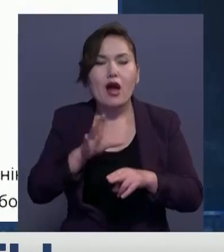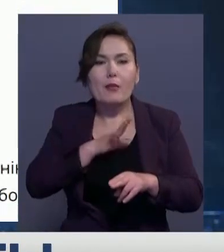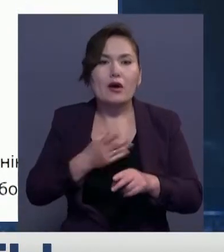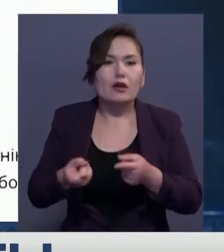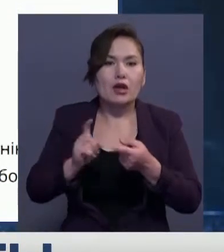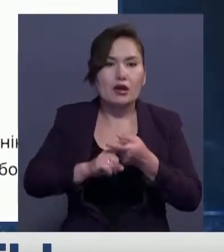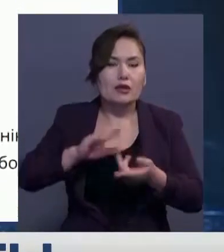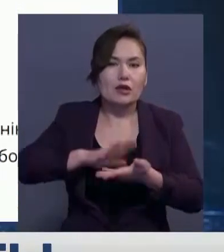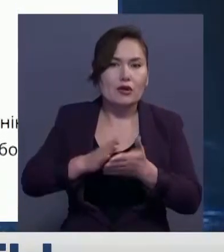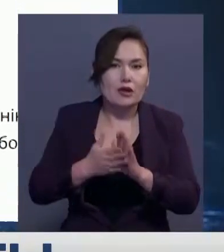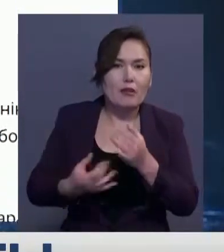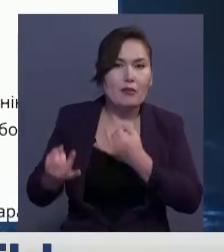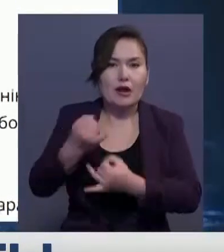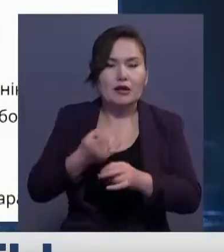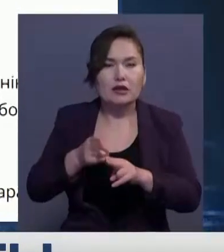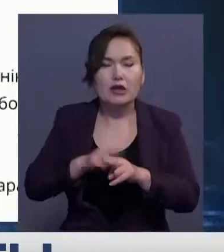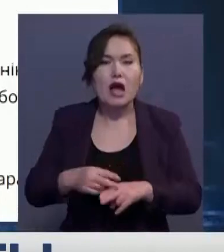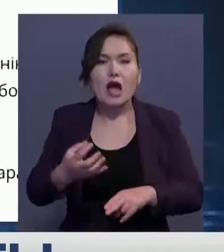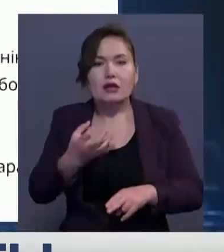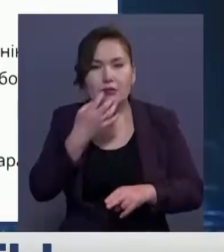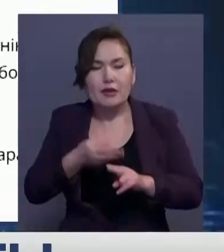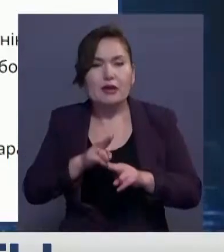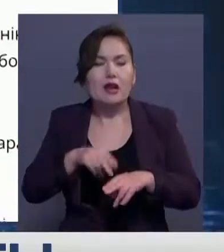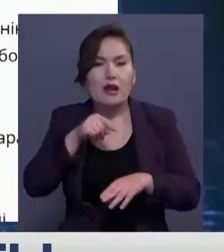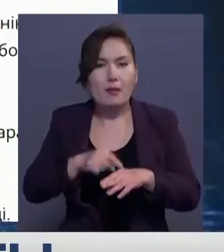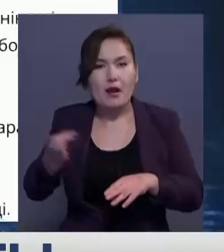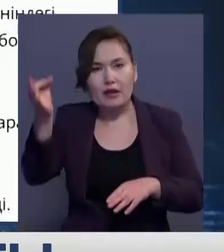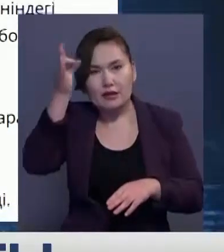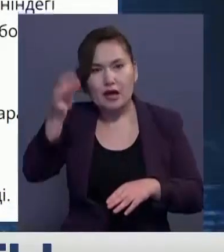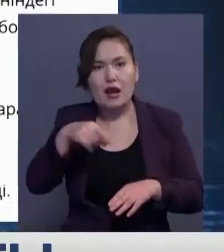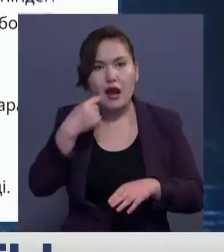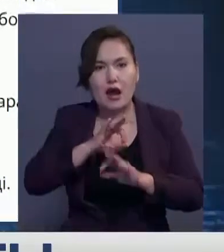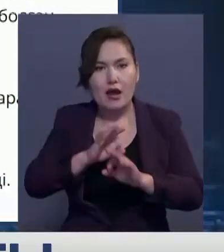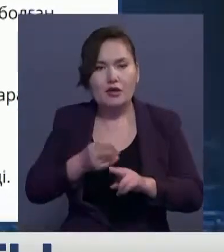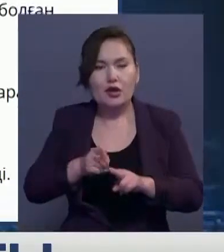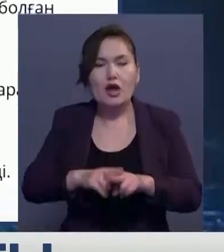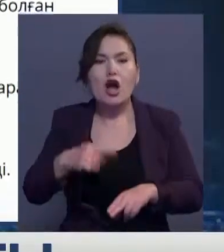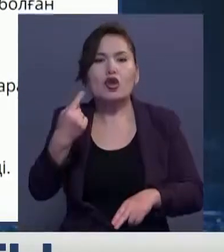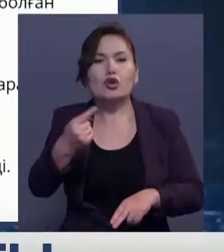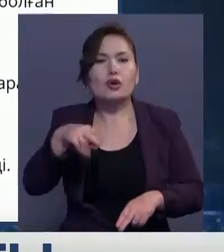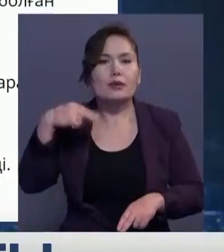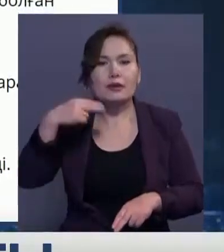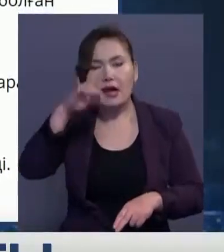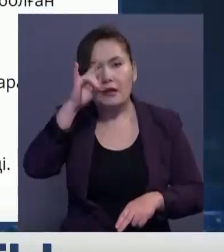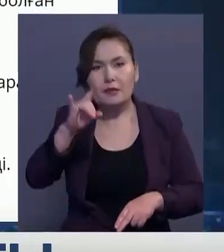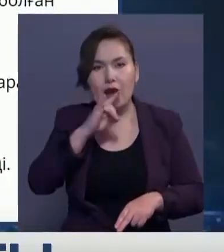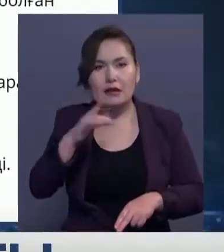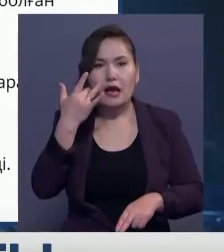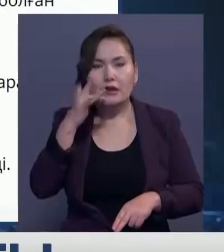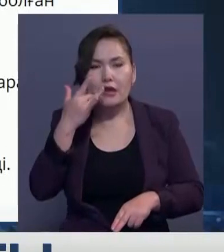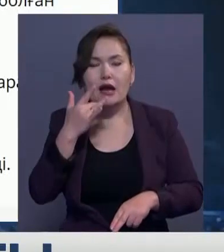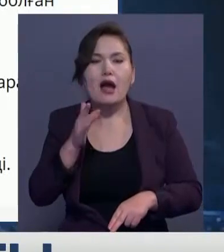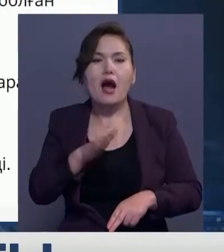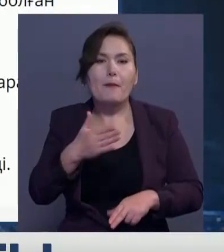телефон арқылы болған келіссөздерді жылы сезіммен еске алатынын атап өтті. Тұңғыш президент Қазақстан мен